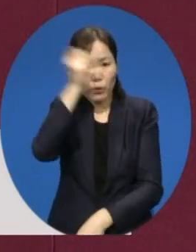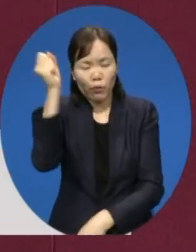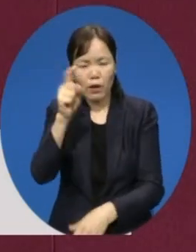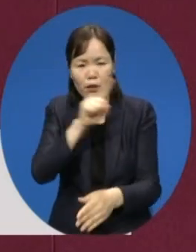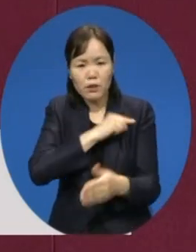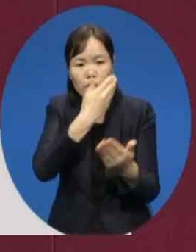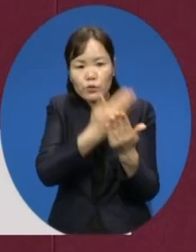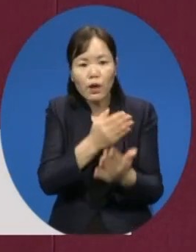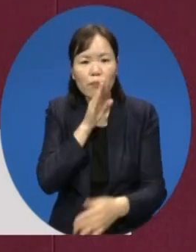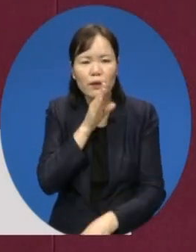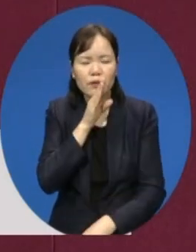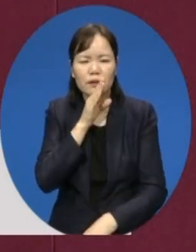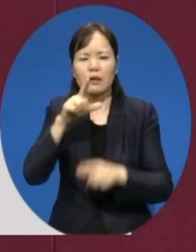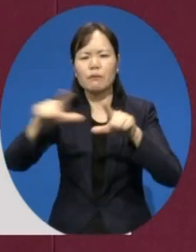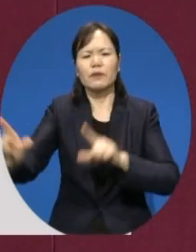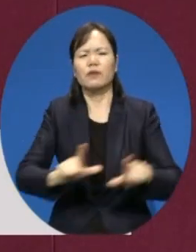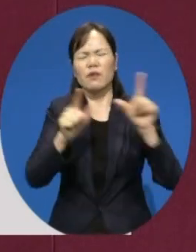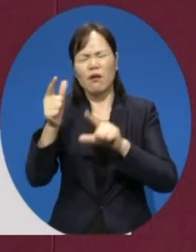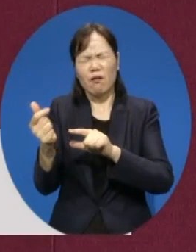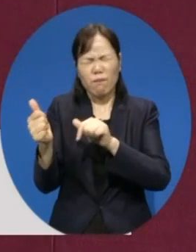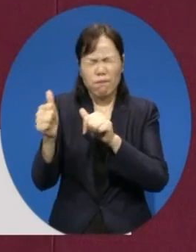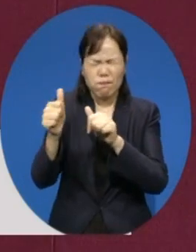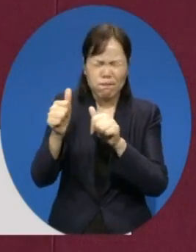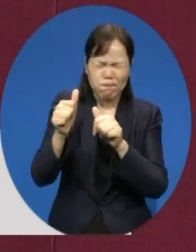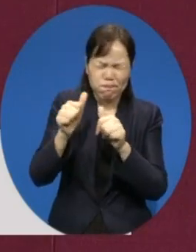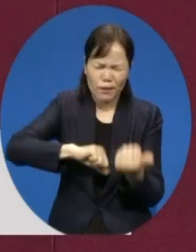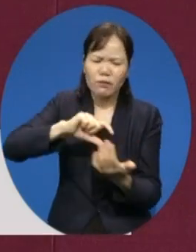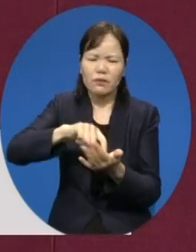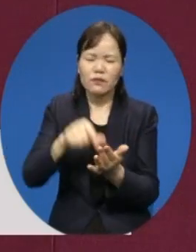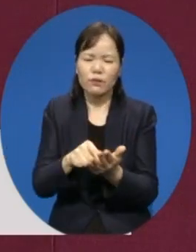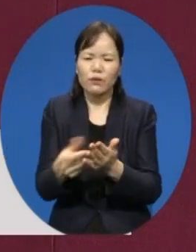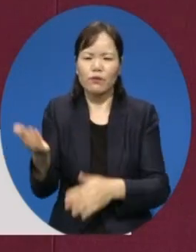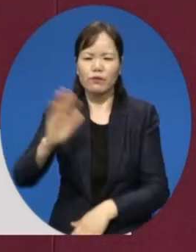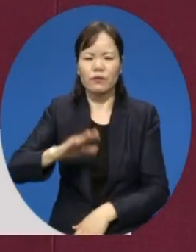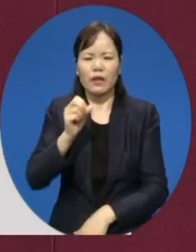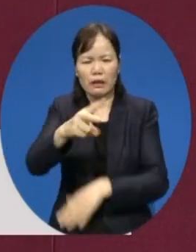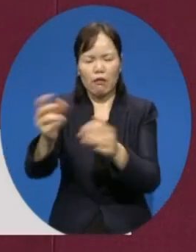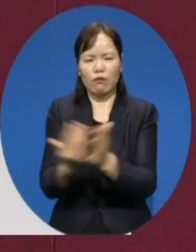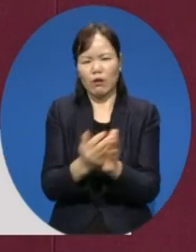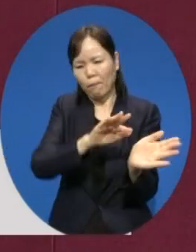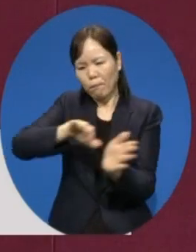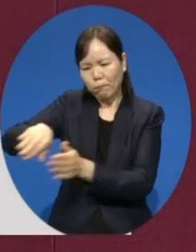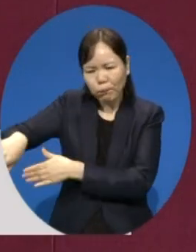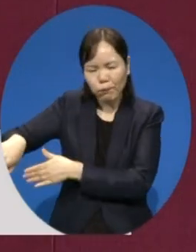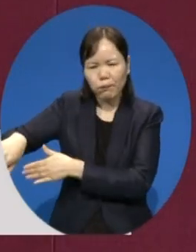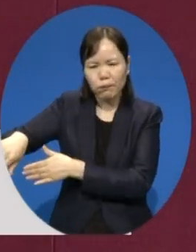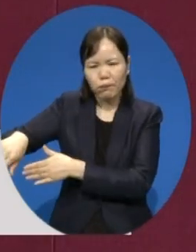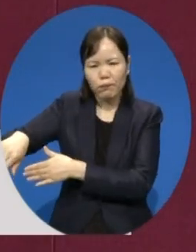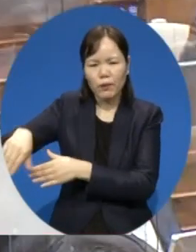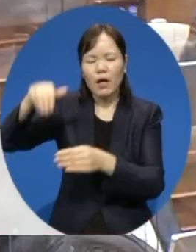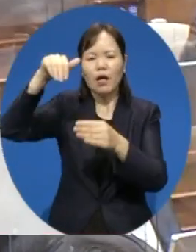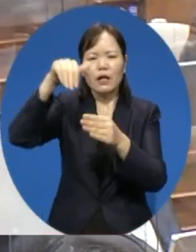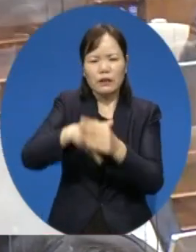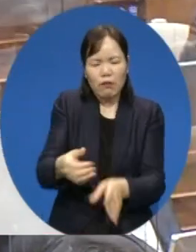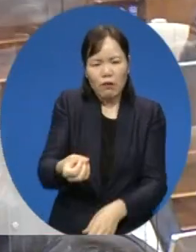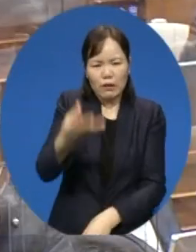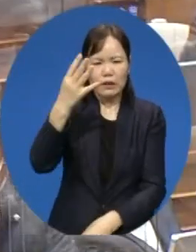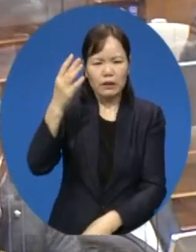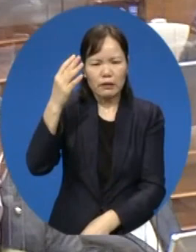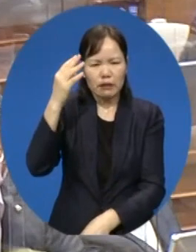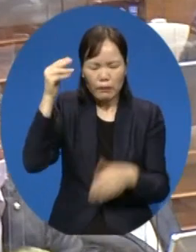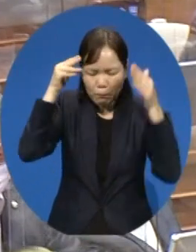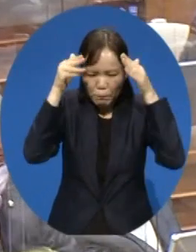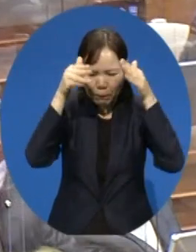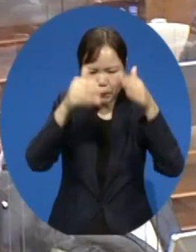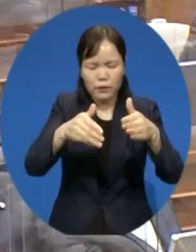아니었습니까? 민생은 죽을 지경인데 여당이 민생은 뒷전으로 하고 선거 이길 국리에만 빠져서